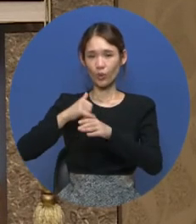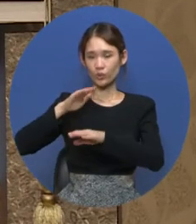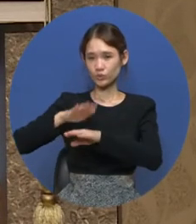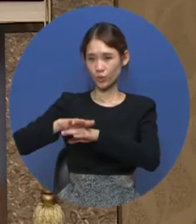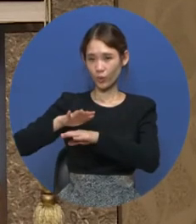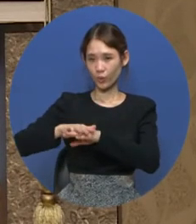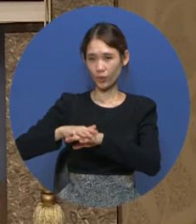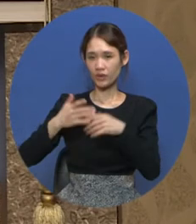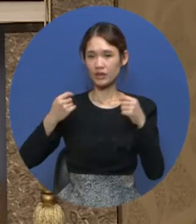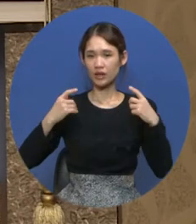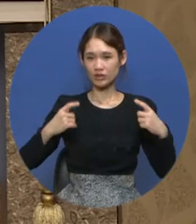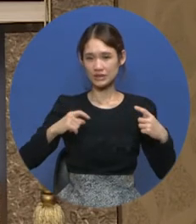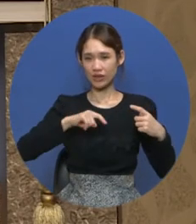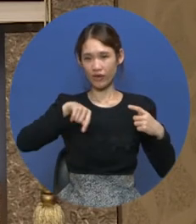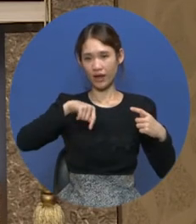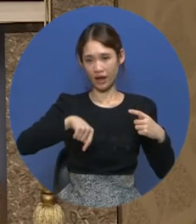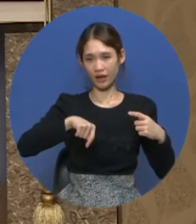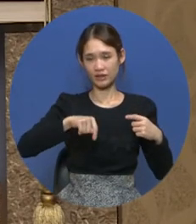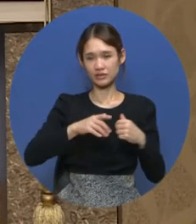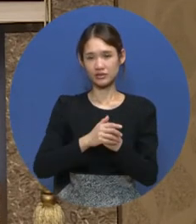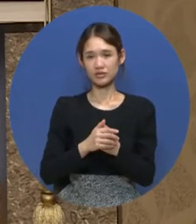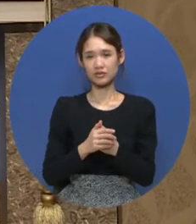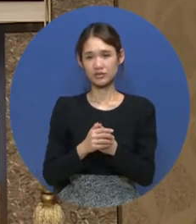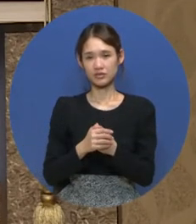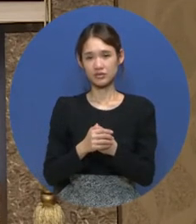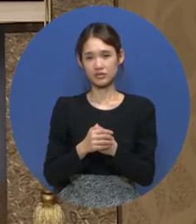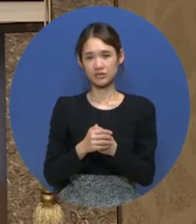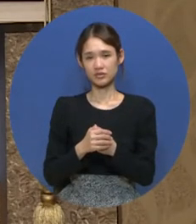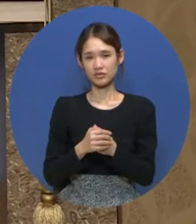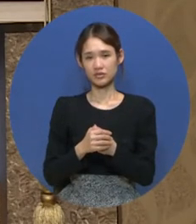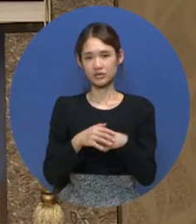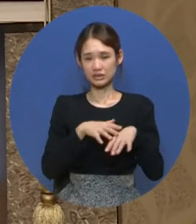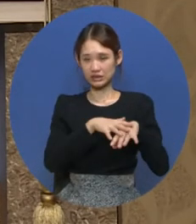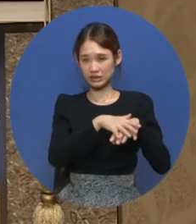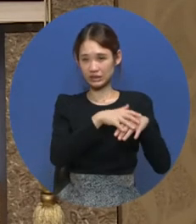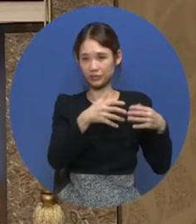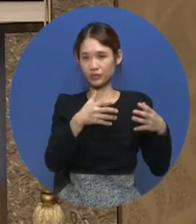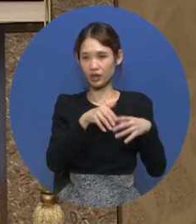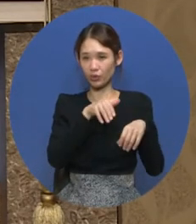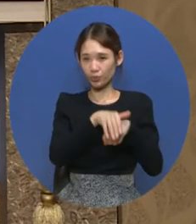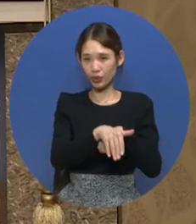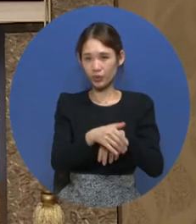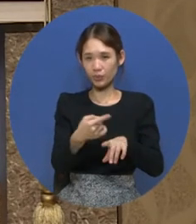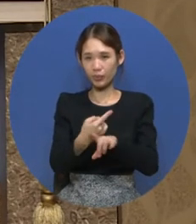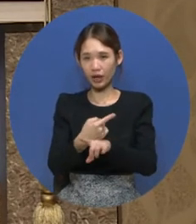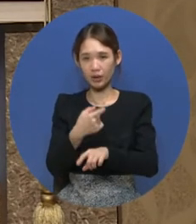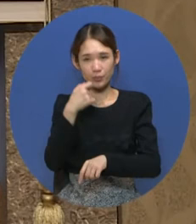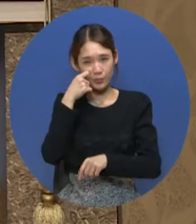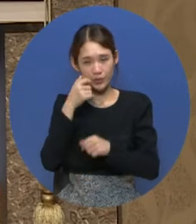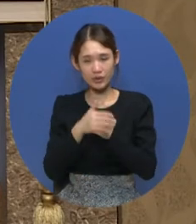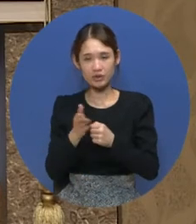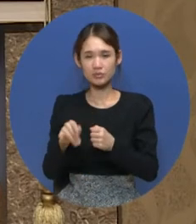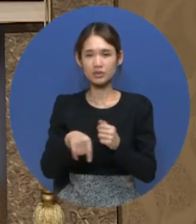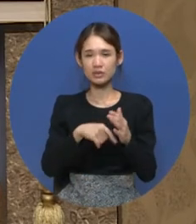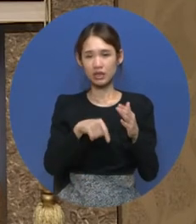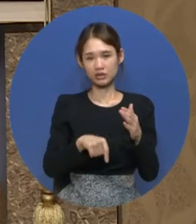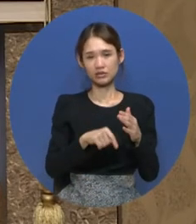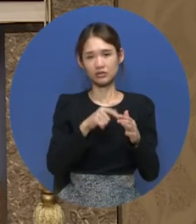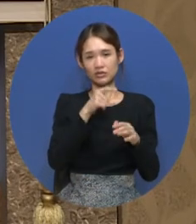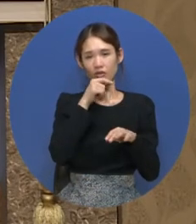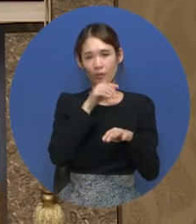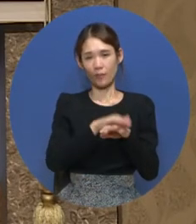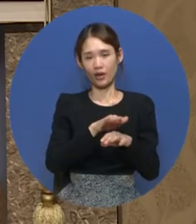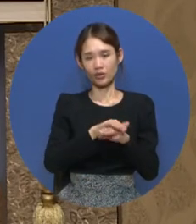지역에 그분들을 조금이라도 아 집단 화 시킬 순 없지만 은 모여서 그분들의 거기서 텃밭도